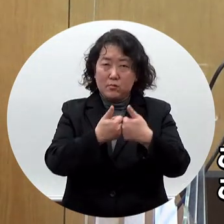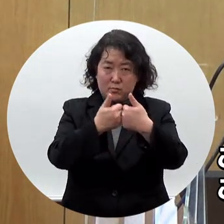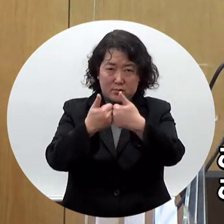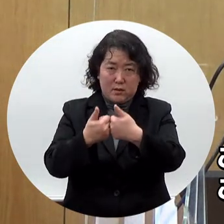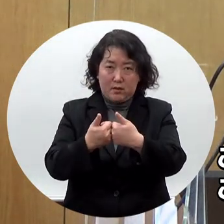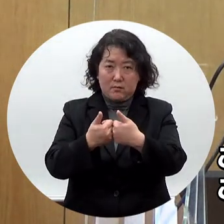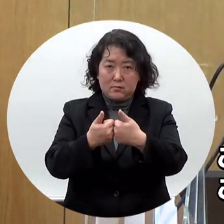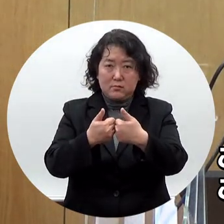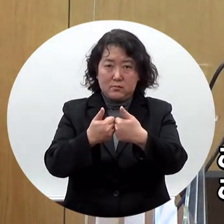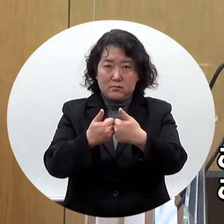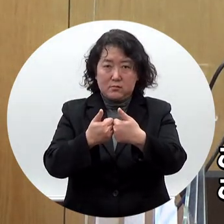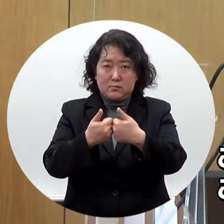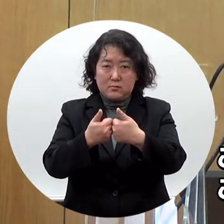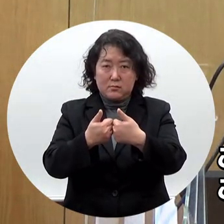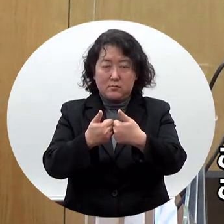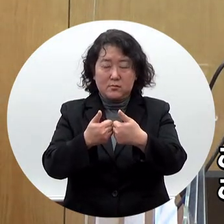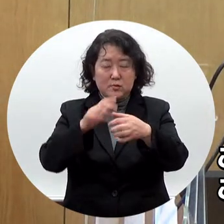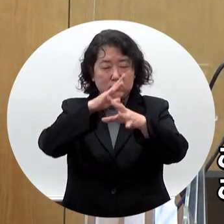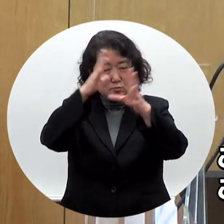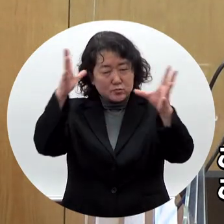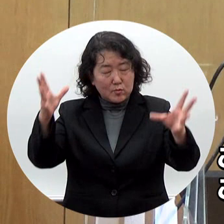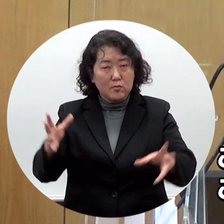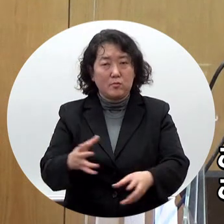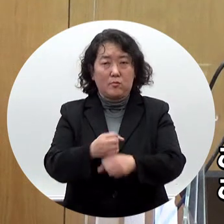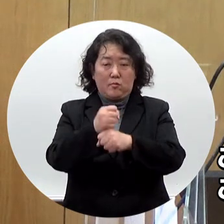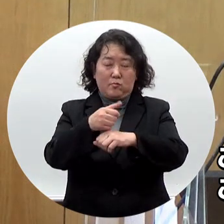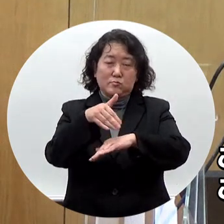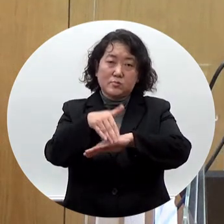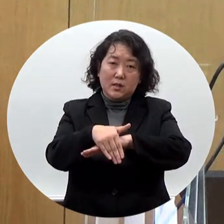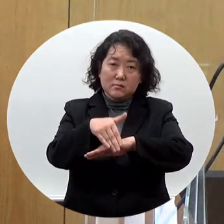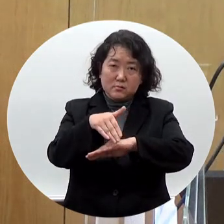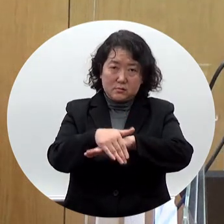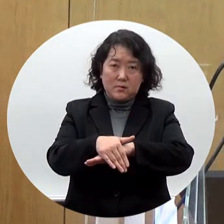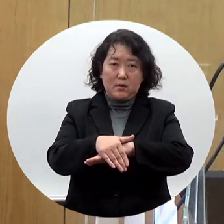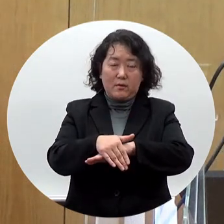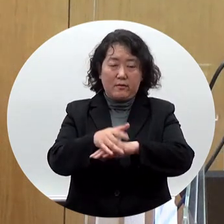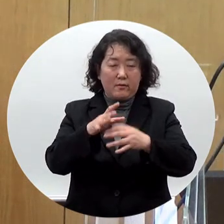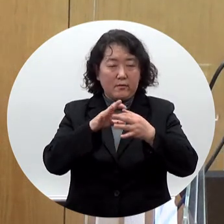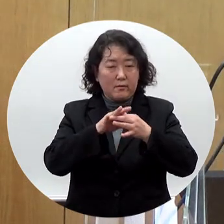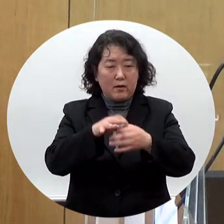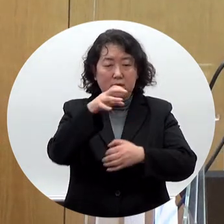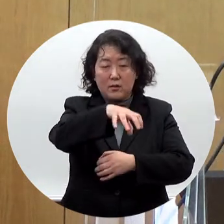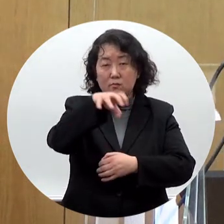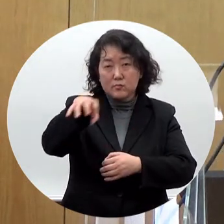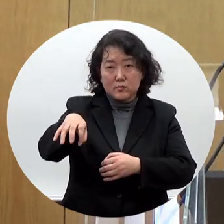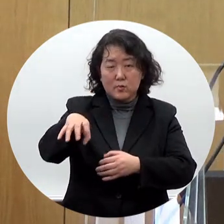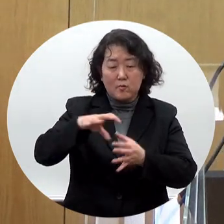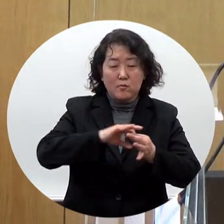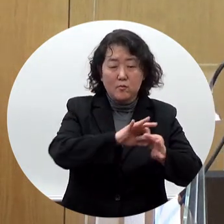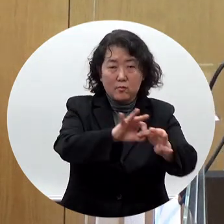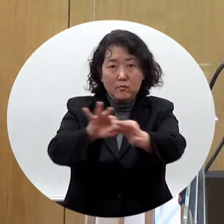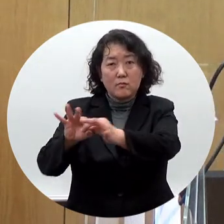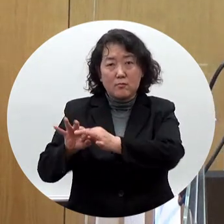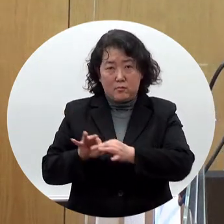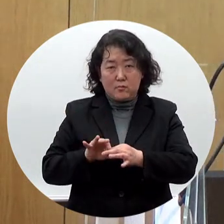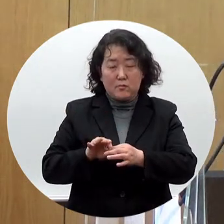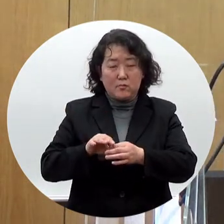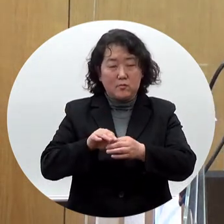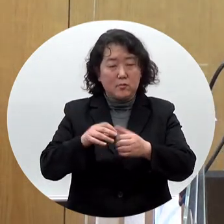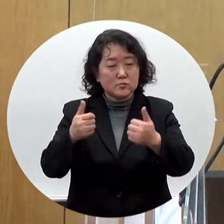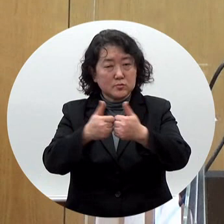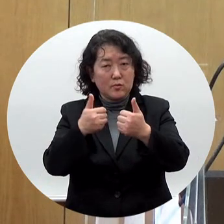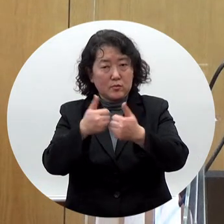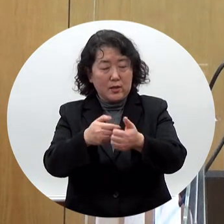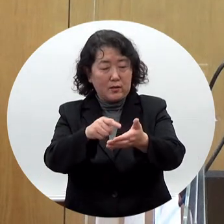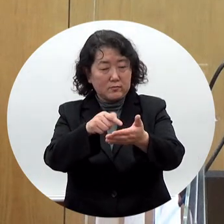談というふうなものを総合的に受け付け、関係部署と連携し、相談を寄せていただ